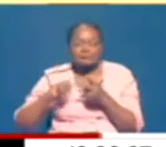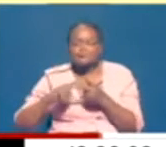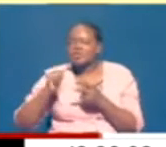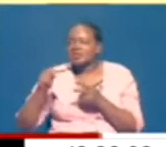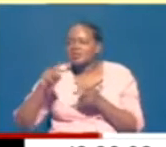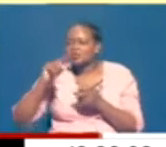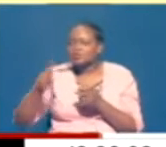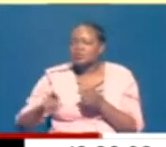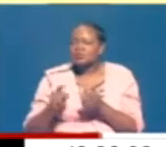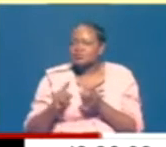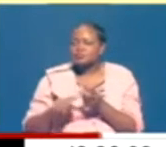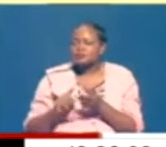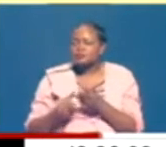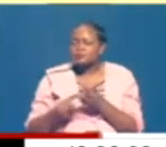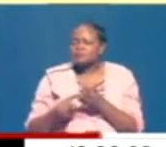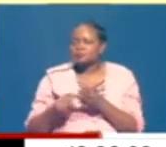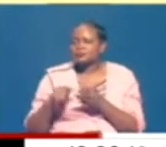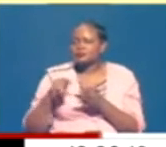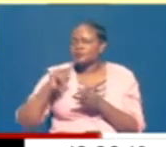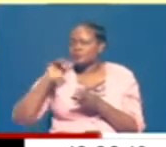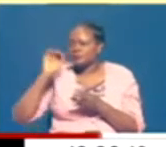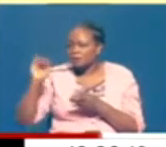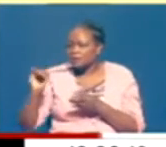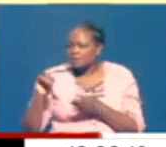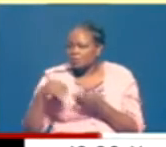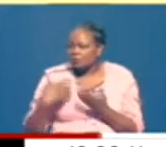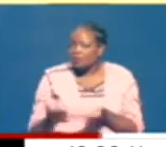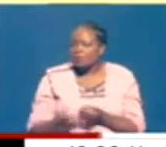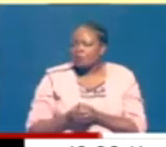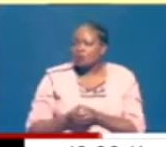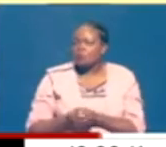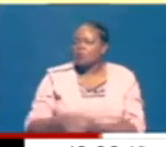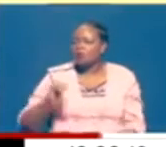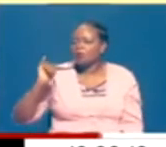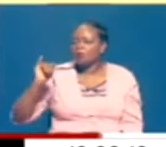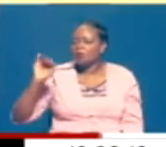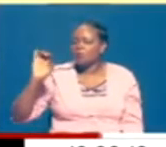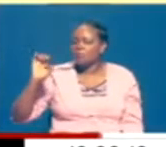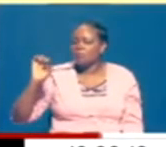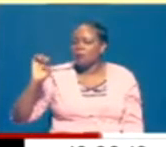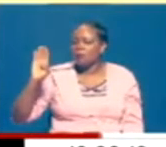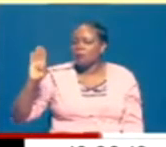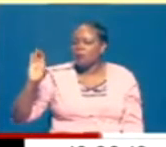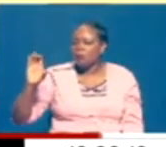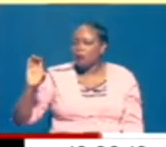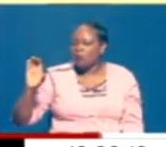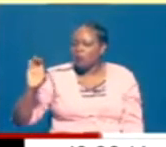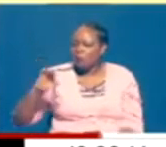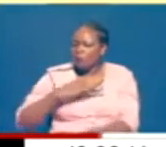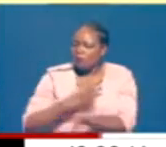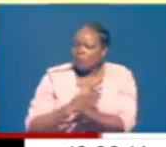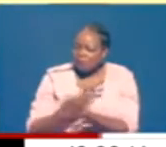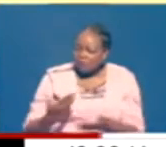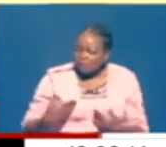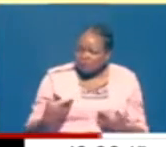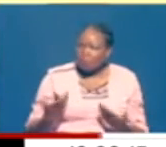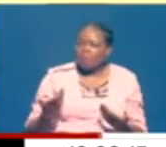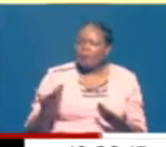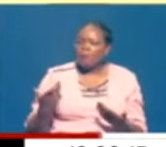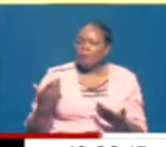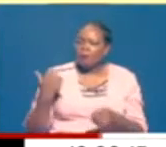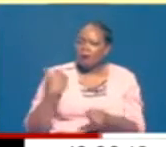swali lingine ambaye walikuwa kiuliza mambo ya kuhusu IBC. IBC ina uwezo kweli ya kufanya hiyo